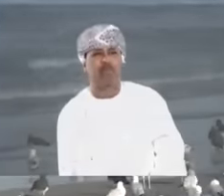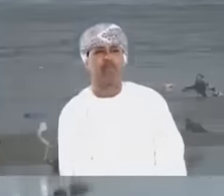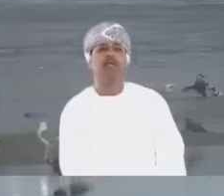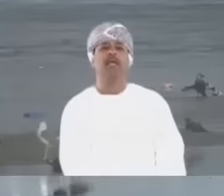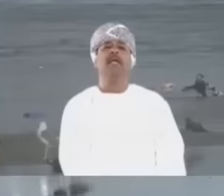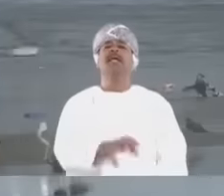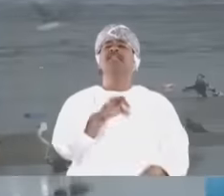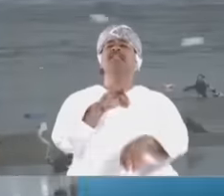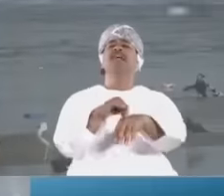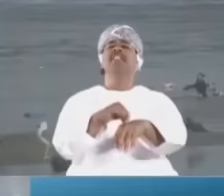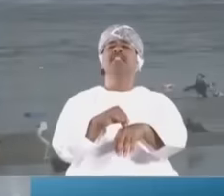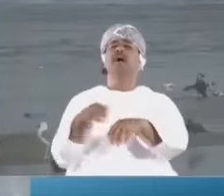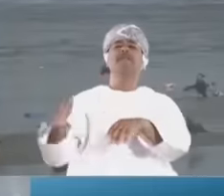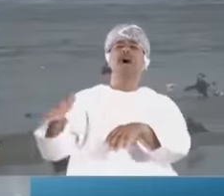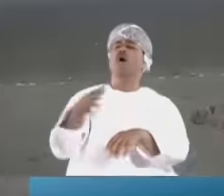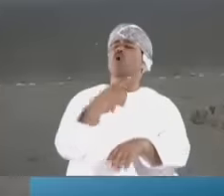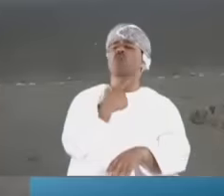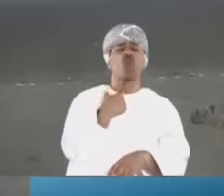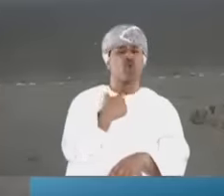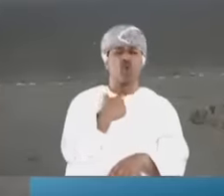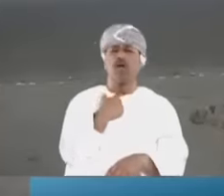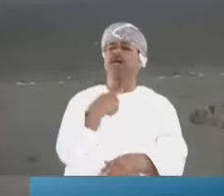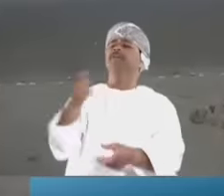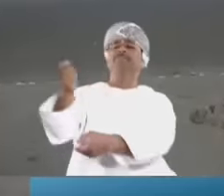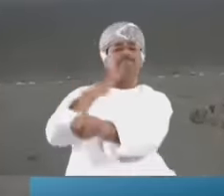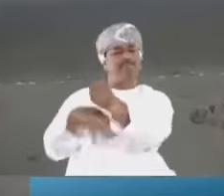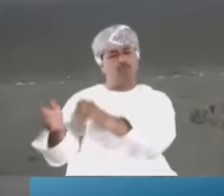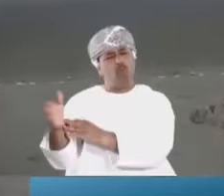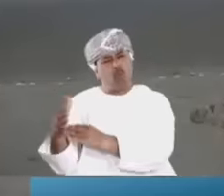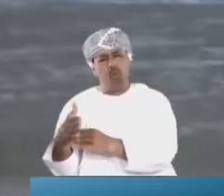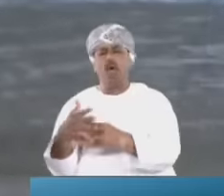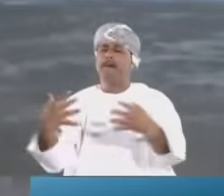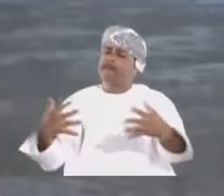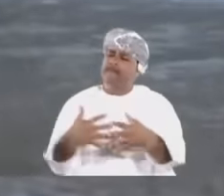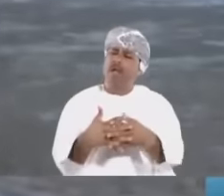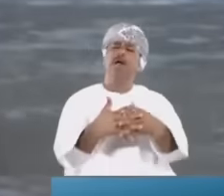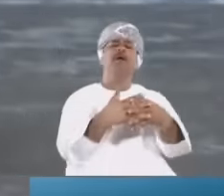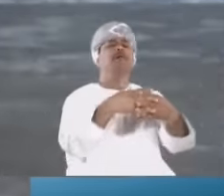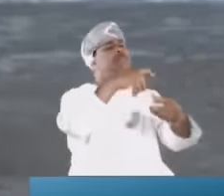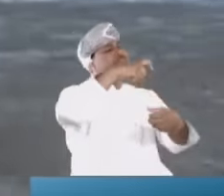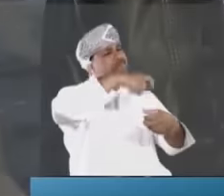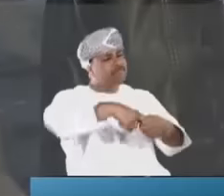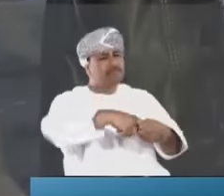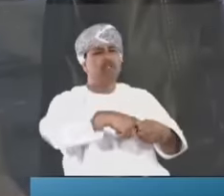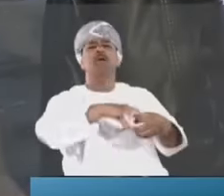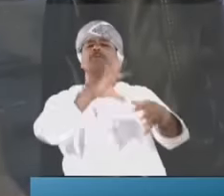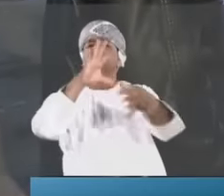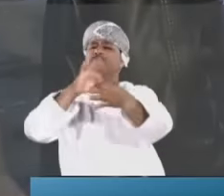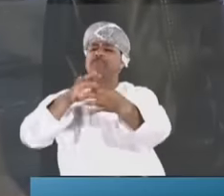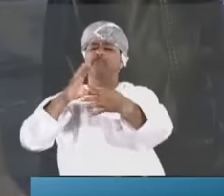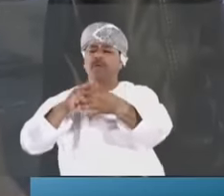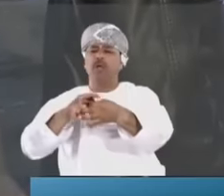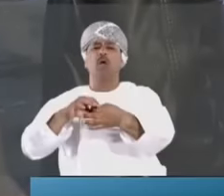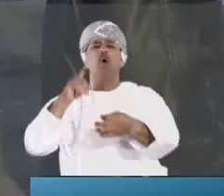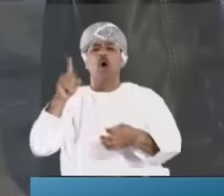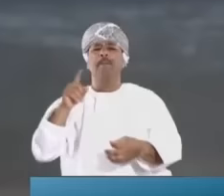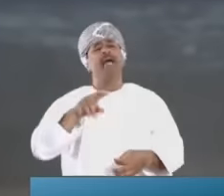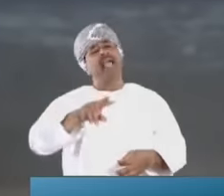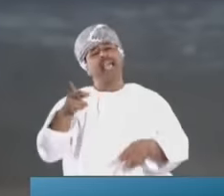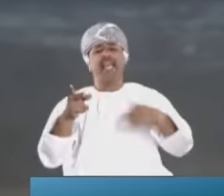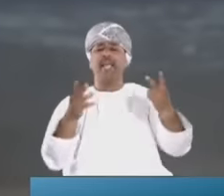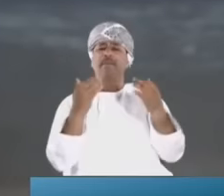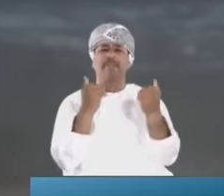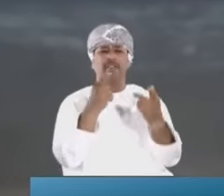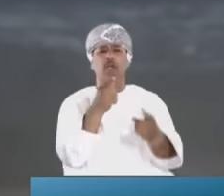يرتبط الناس بالبحر، بالحرفة، وببعضهم البعض ارتباطا يتأثر بالأيام لكنه لا يتغير.